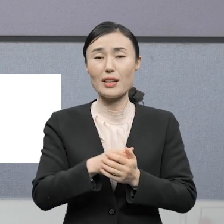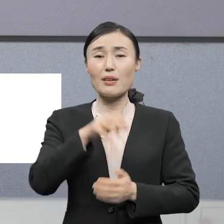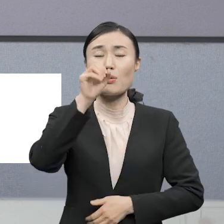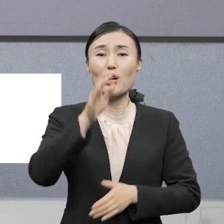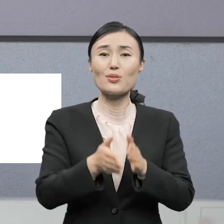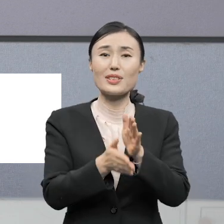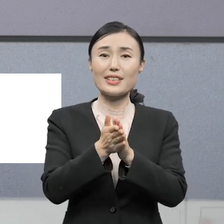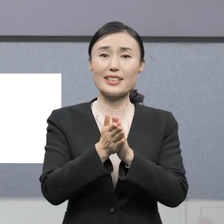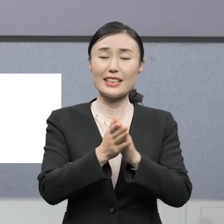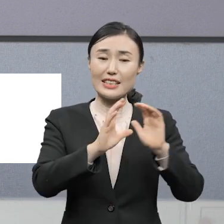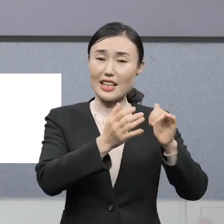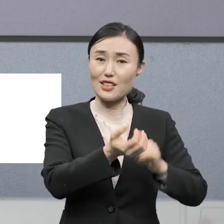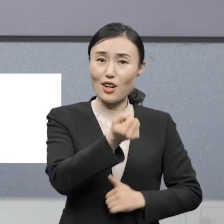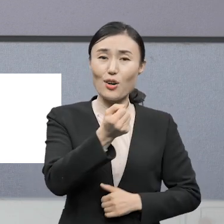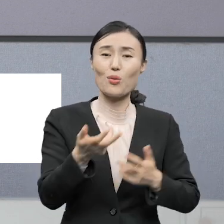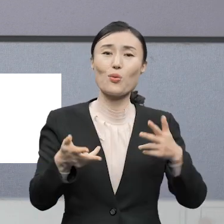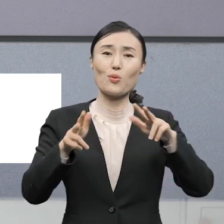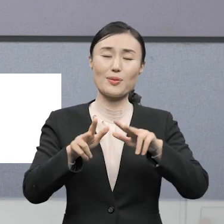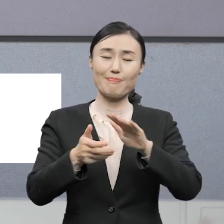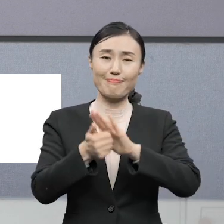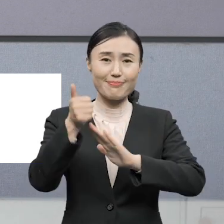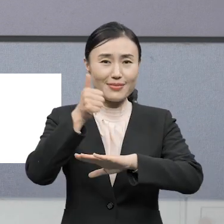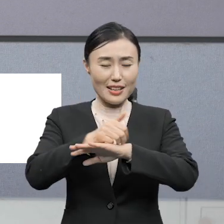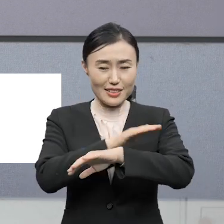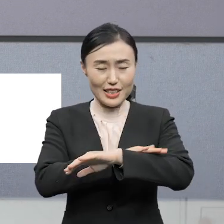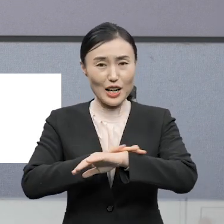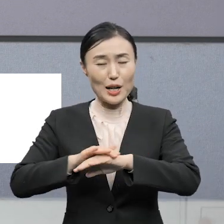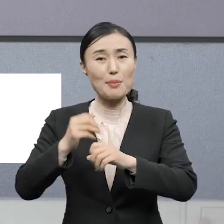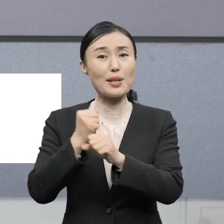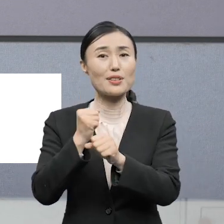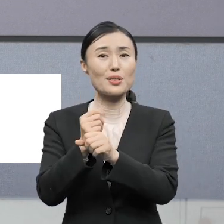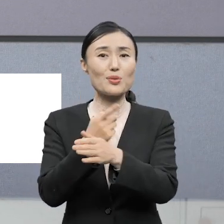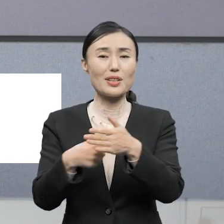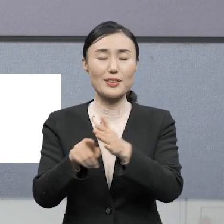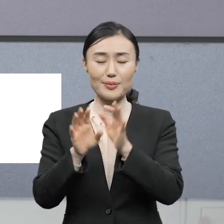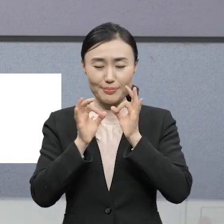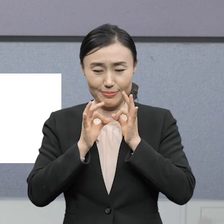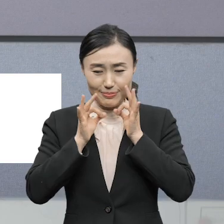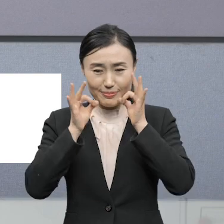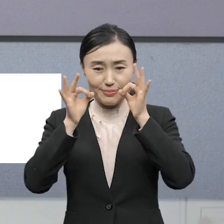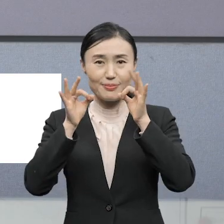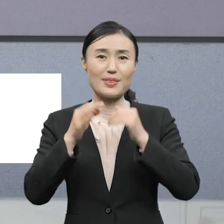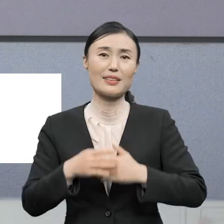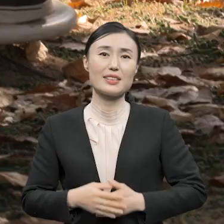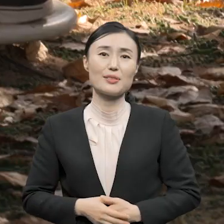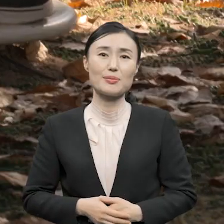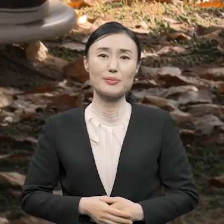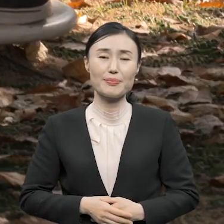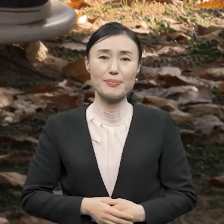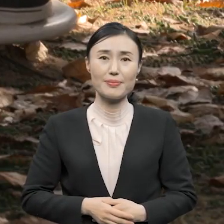우리 시는 재정공원이 성공적으로 조성될 수 있도록 최선을 다하겠습니다.